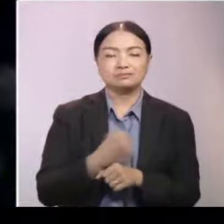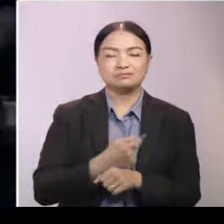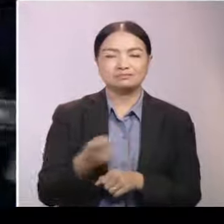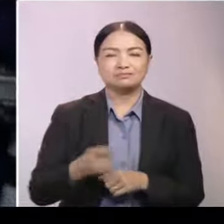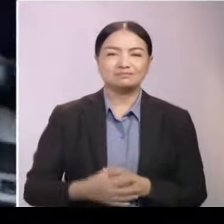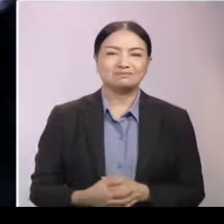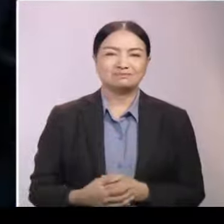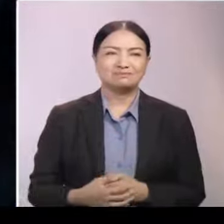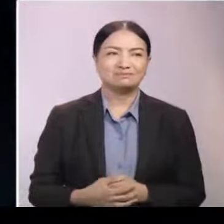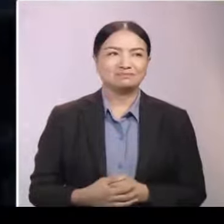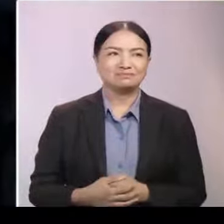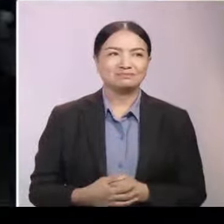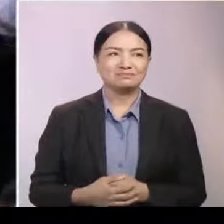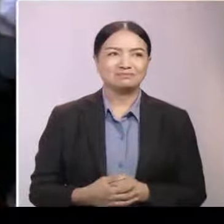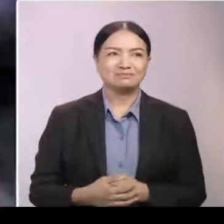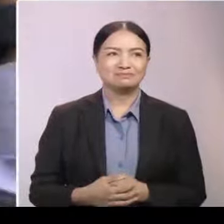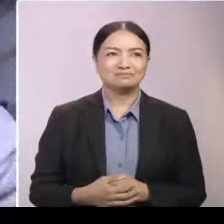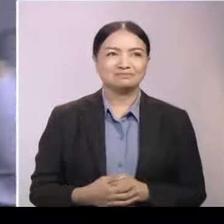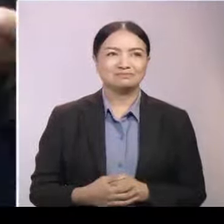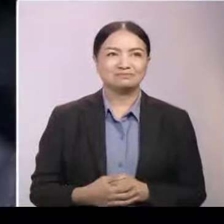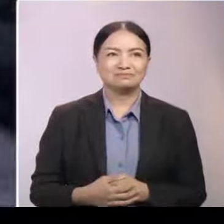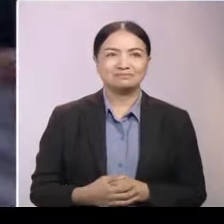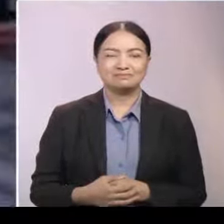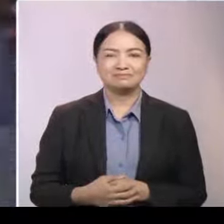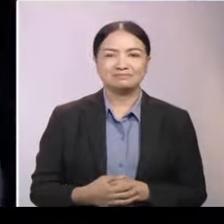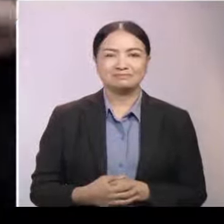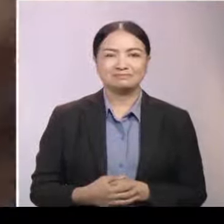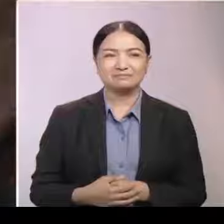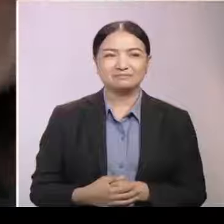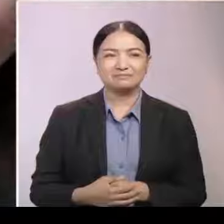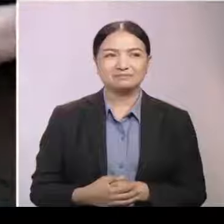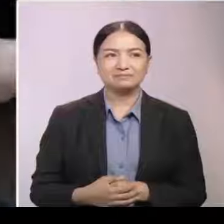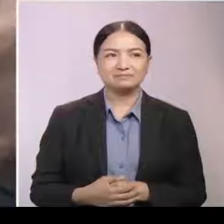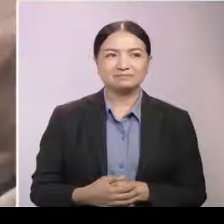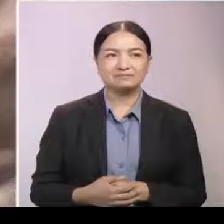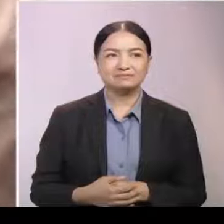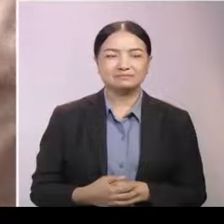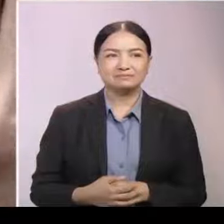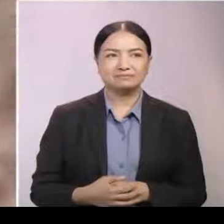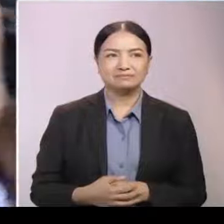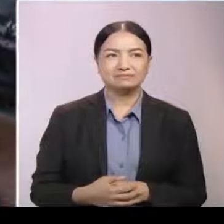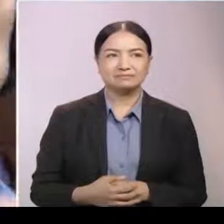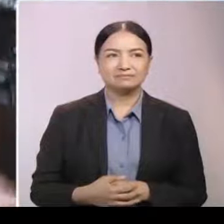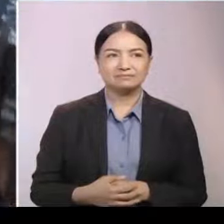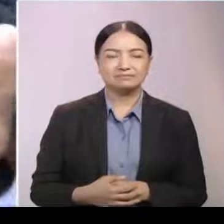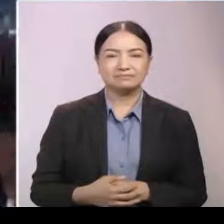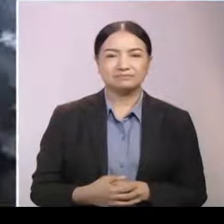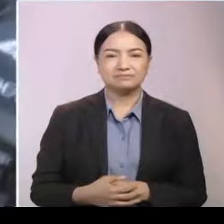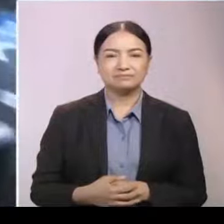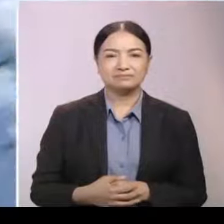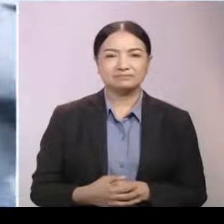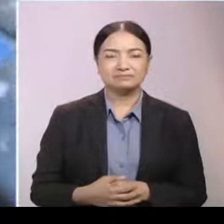สูจน ์ค่ะซ้อมไหมครับใครครับผมลงไปทันผมก็ไปไม่ได้ดีกว่า